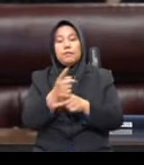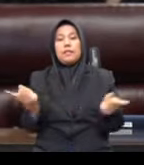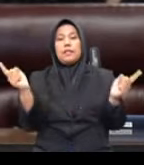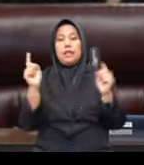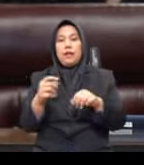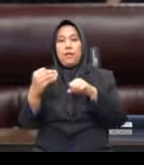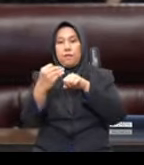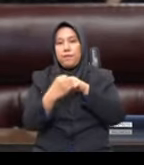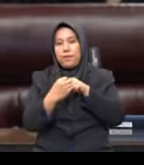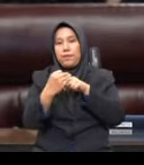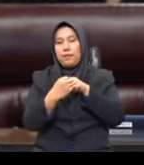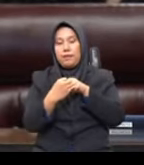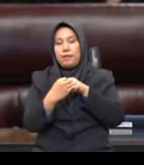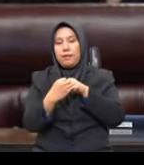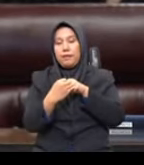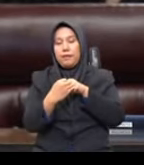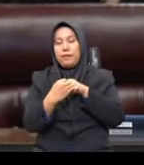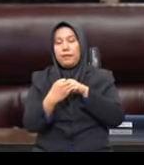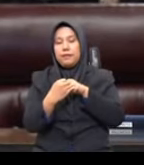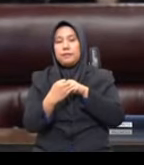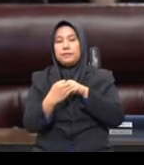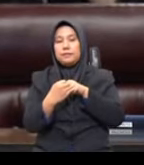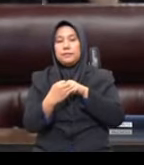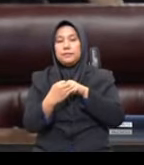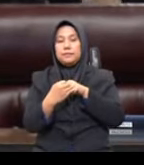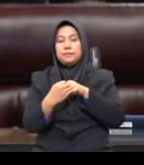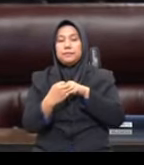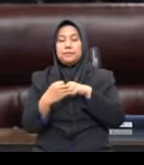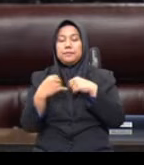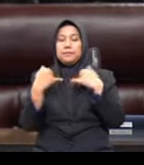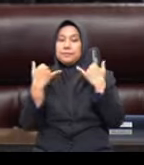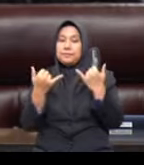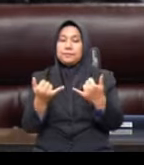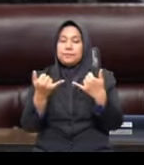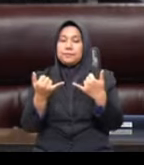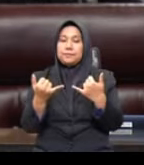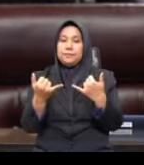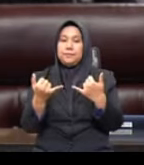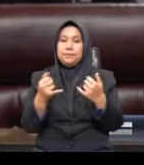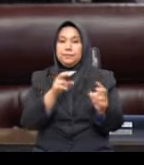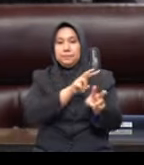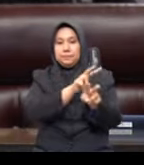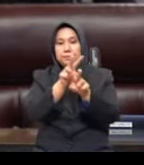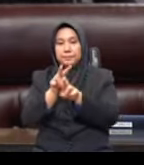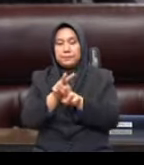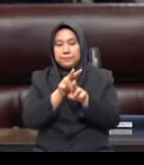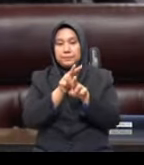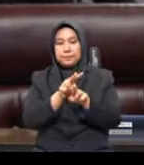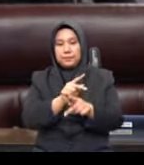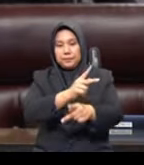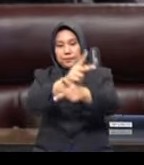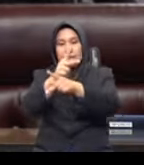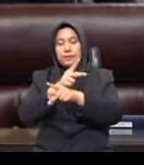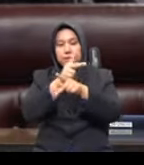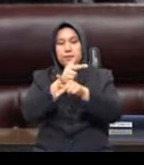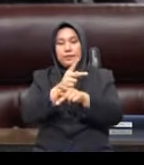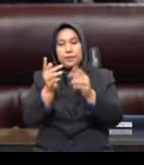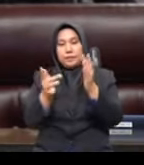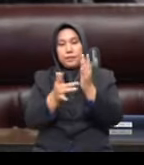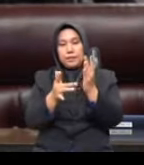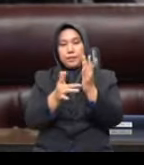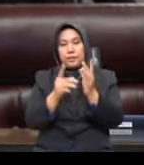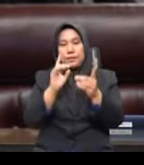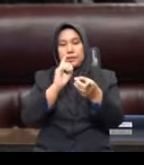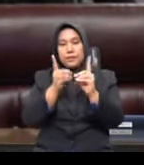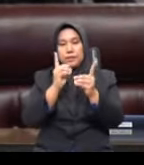ini makanya buat masa ini Pemantauan dan juga kawalan keas teknologi